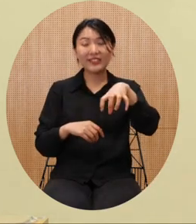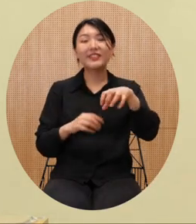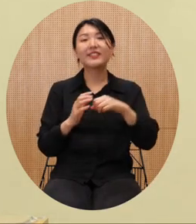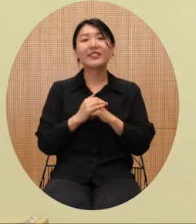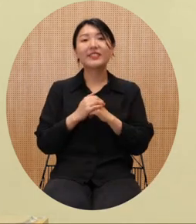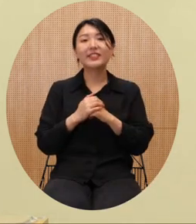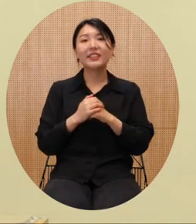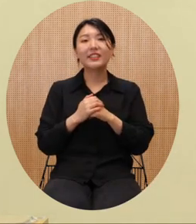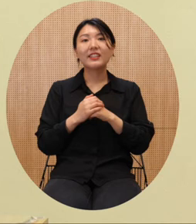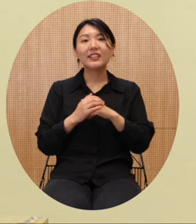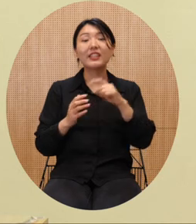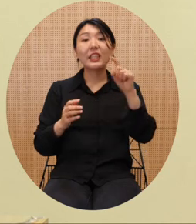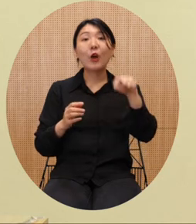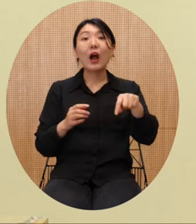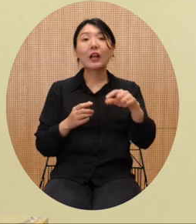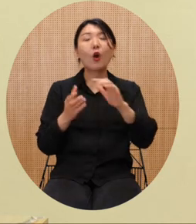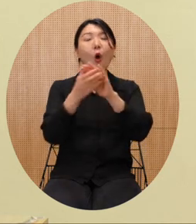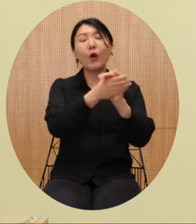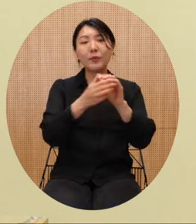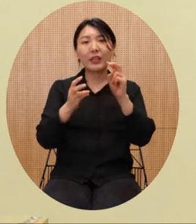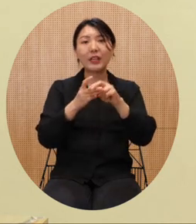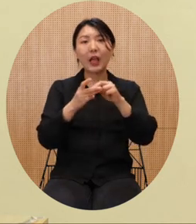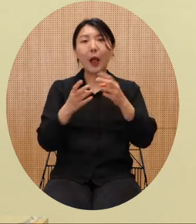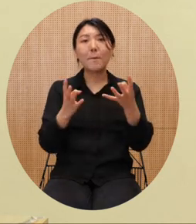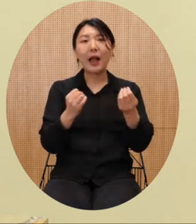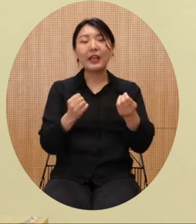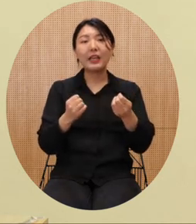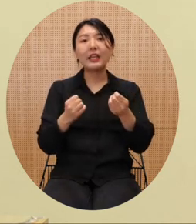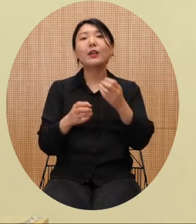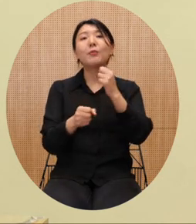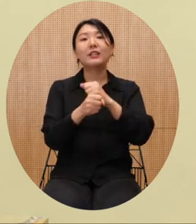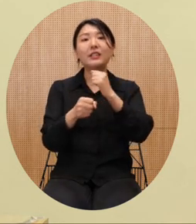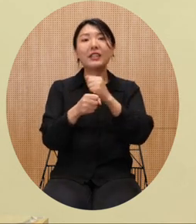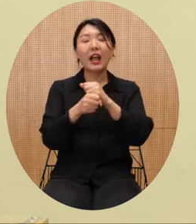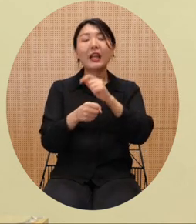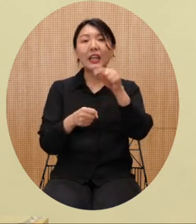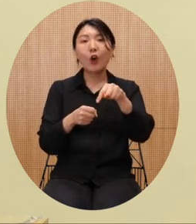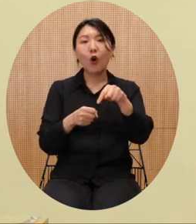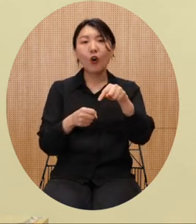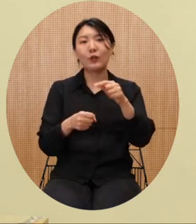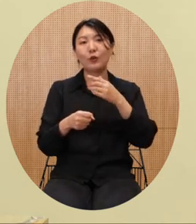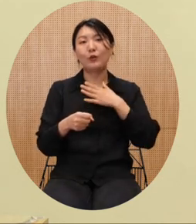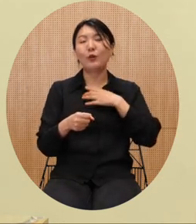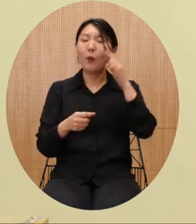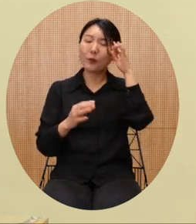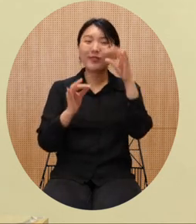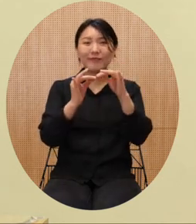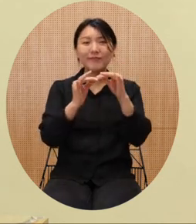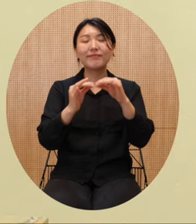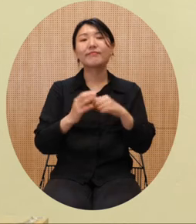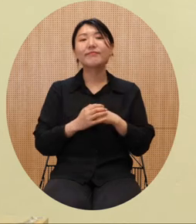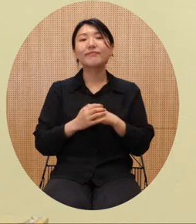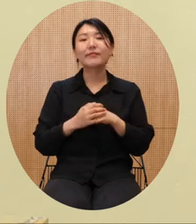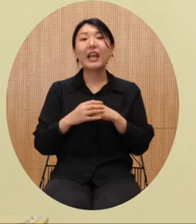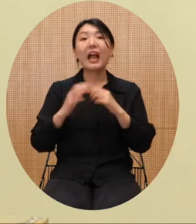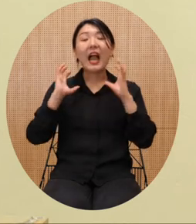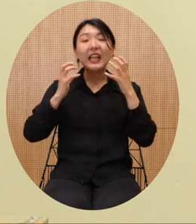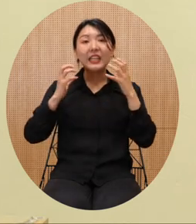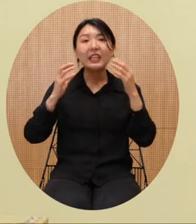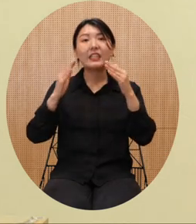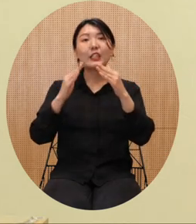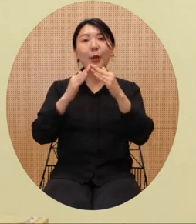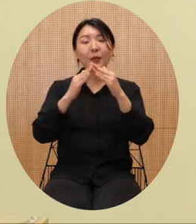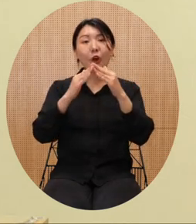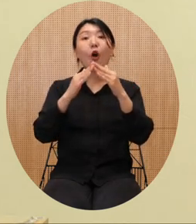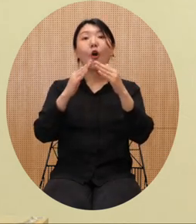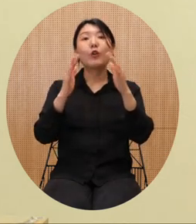주셨고 이런 센터를 좀 많이 만들자라는 말씀을 하셨는데 저는 정말 전적으로 동감을 합니다. 아이들이 집에서